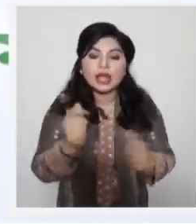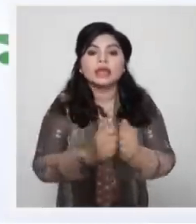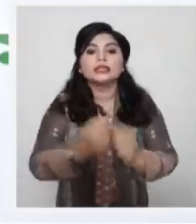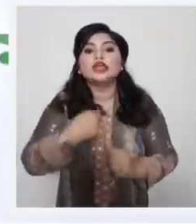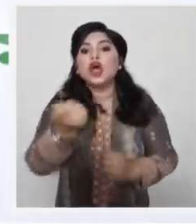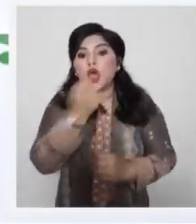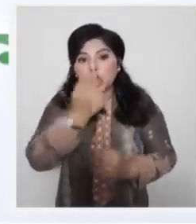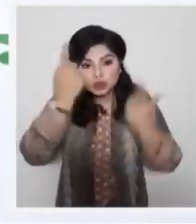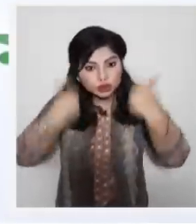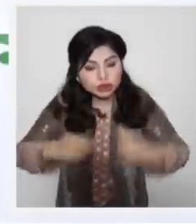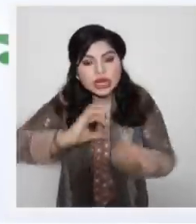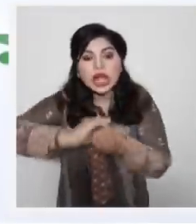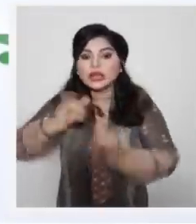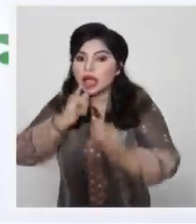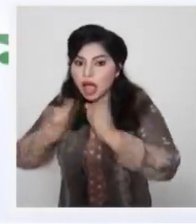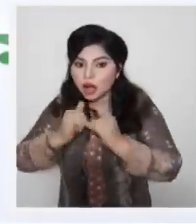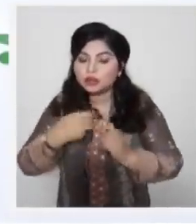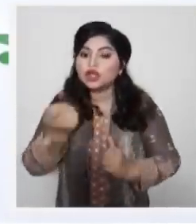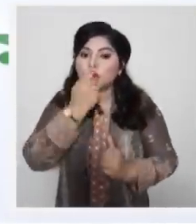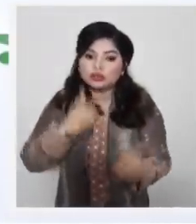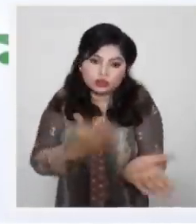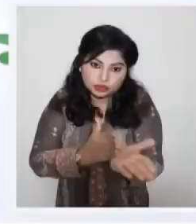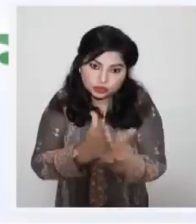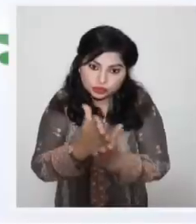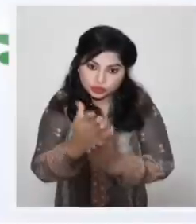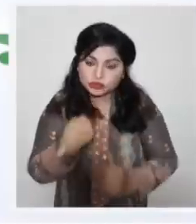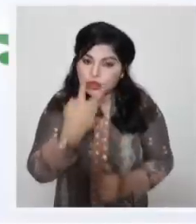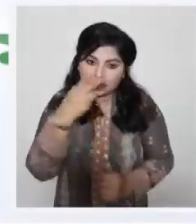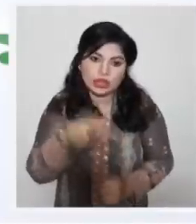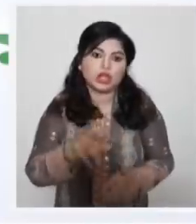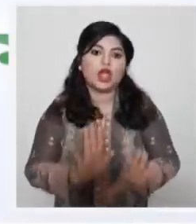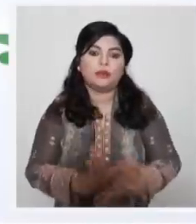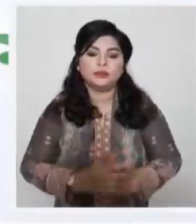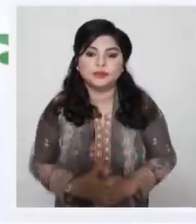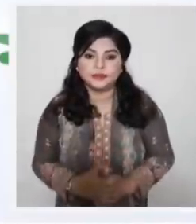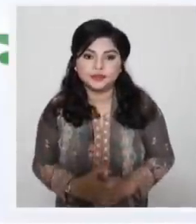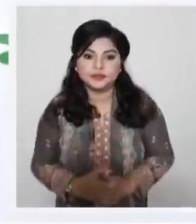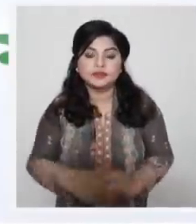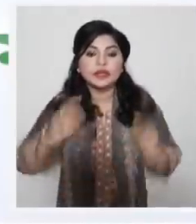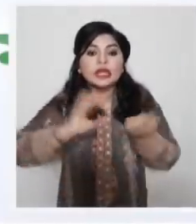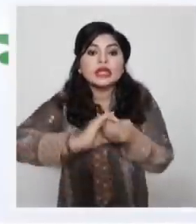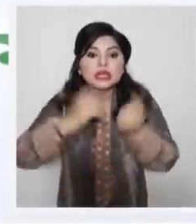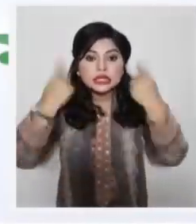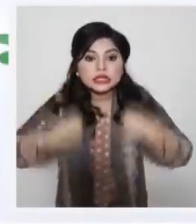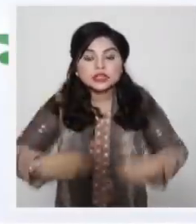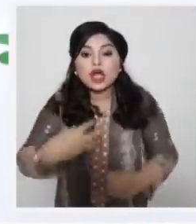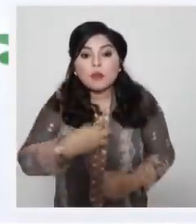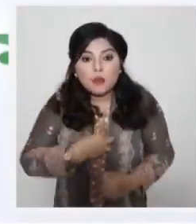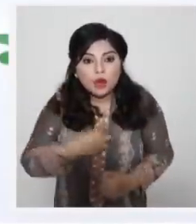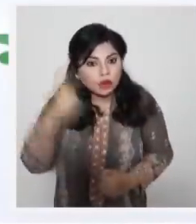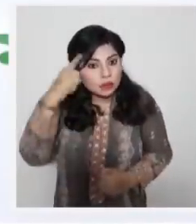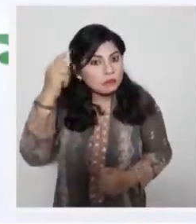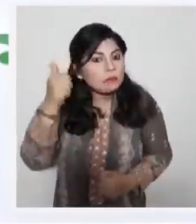দীর্ঘমেয়াদী ব্যাধি আছে তারা যেন তাদের চিকিৎসা চালিয়ে যান চিকিৎসকের পরামর্শ অনুযায়ী, সেই বিষয়ে নজর